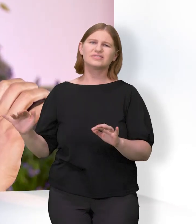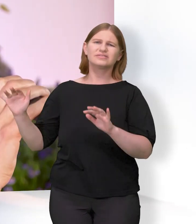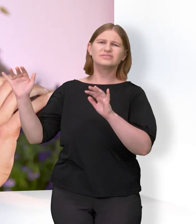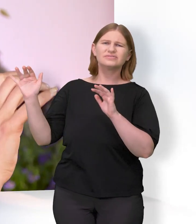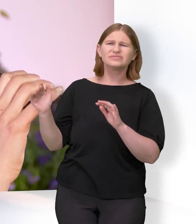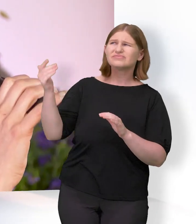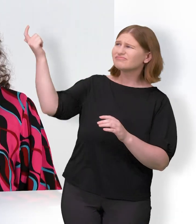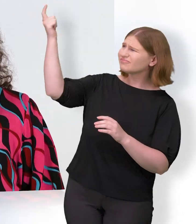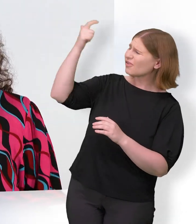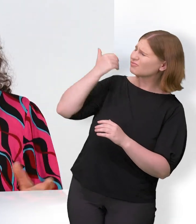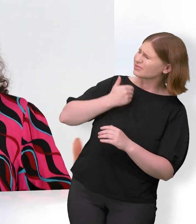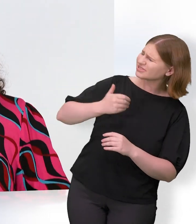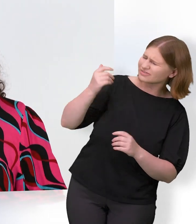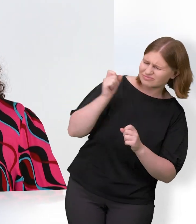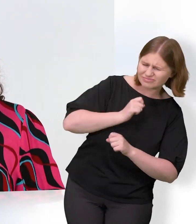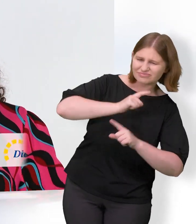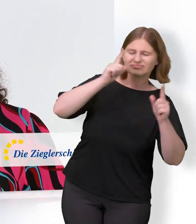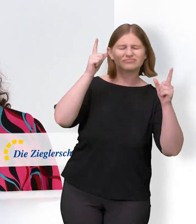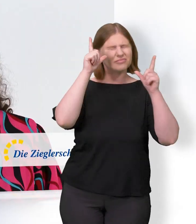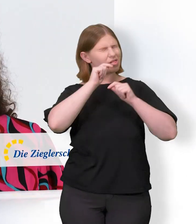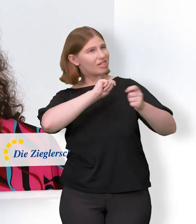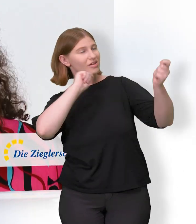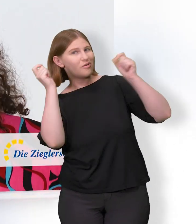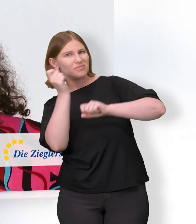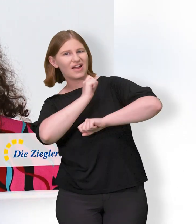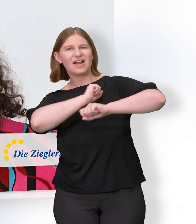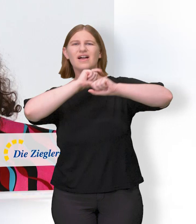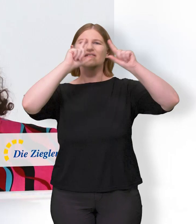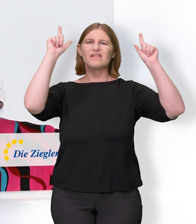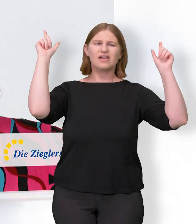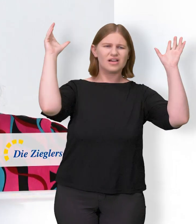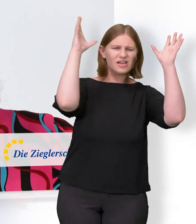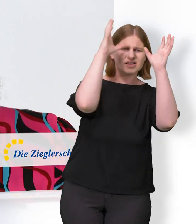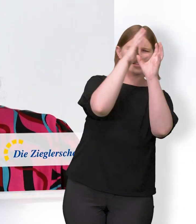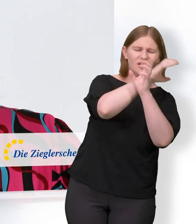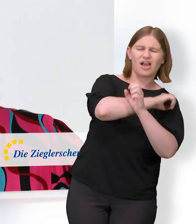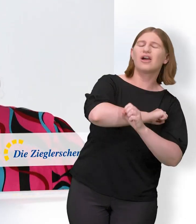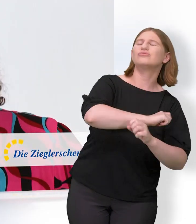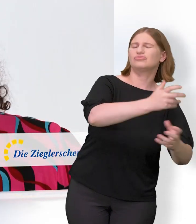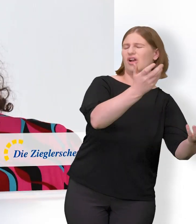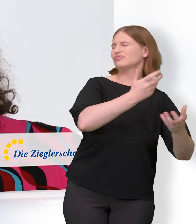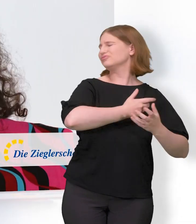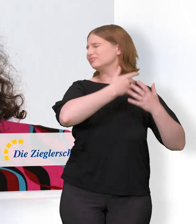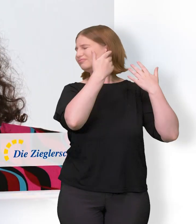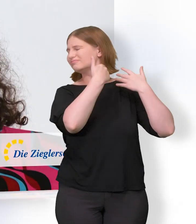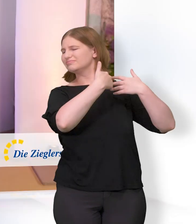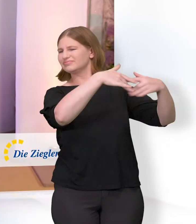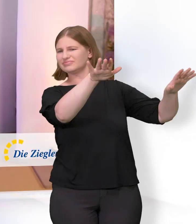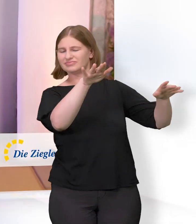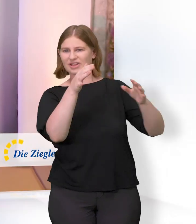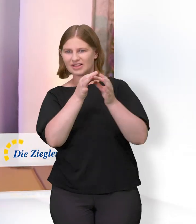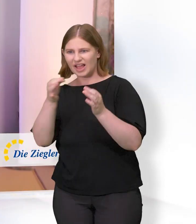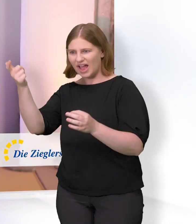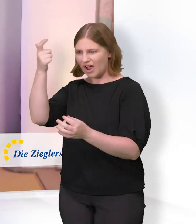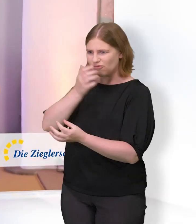Weck mich auf, Augen wieder auf. Die Nacht lässt mich im Stich, sie brauchen mich, können